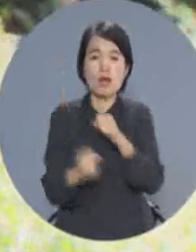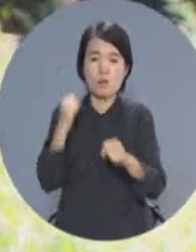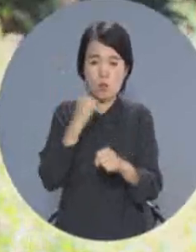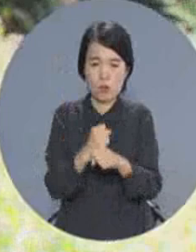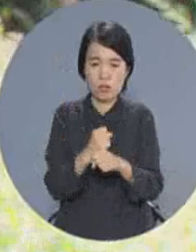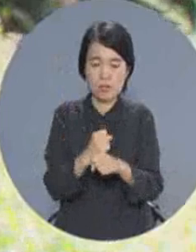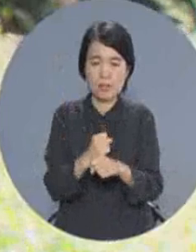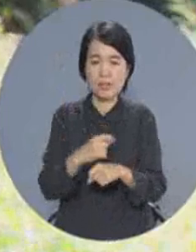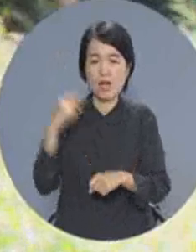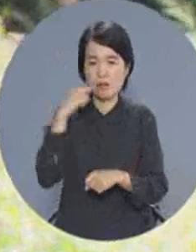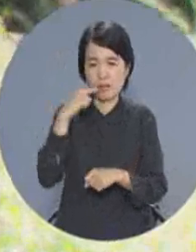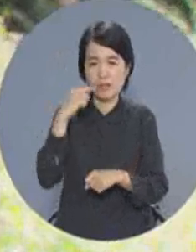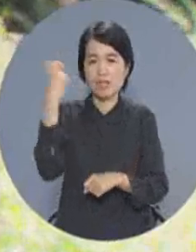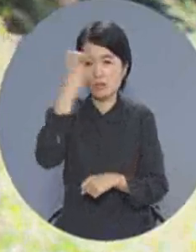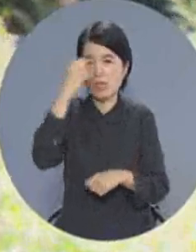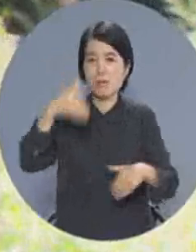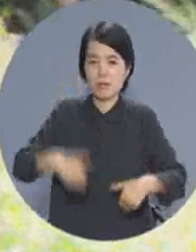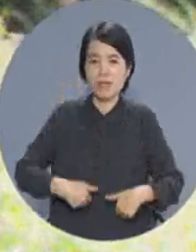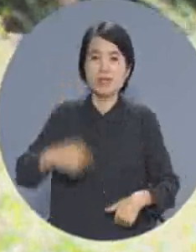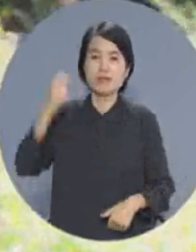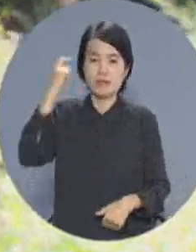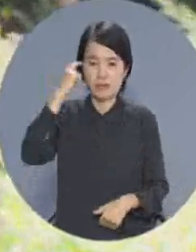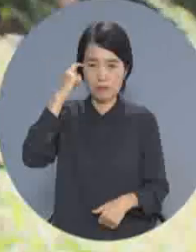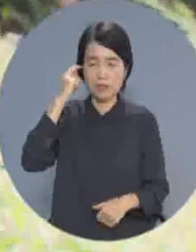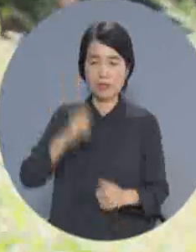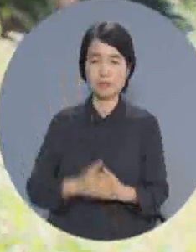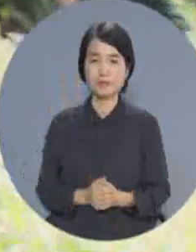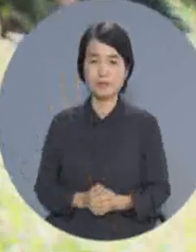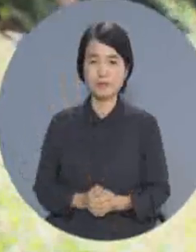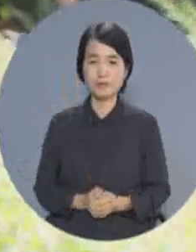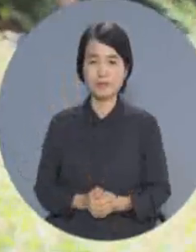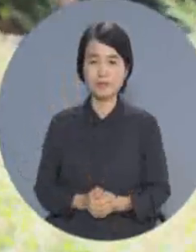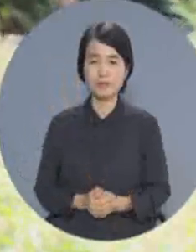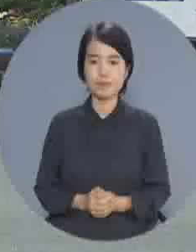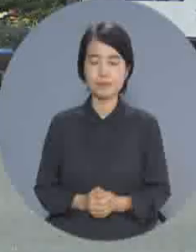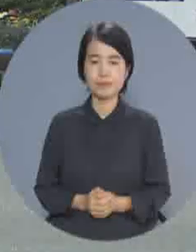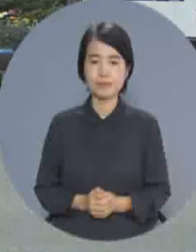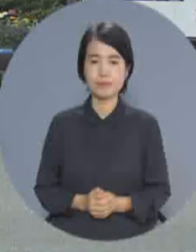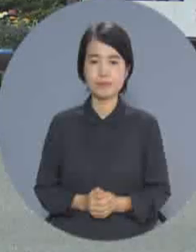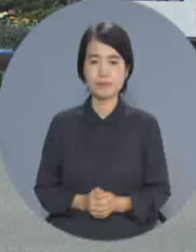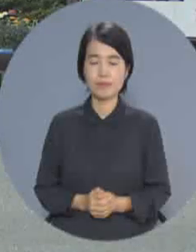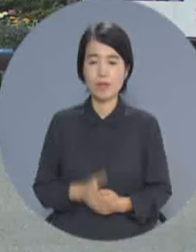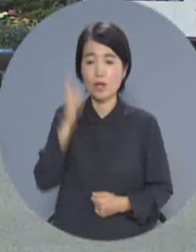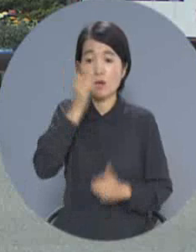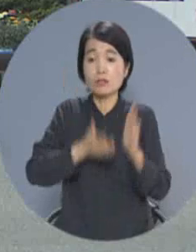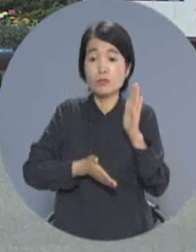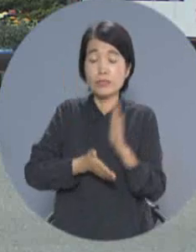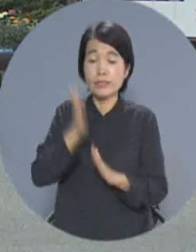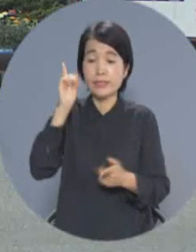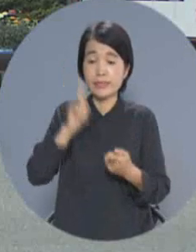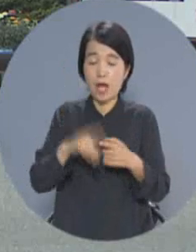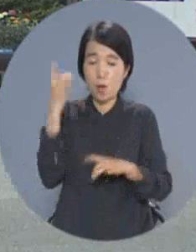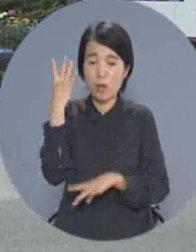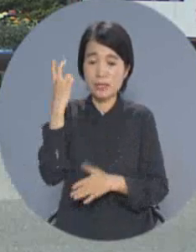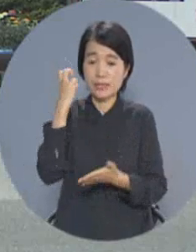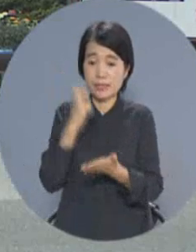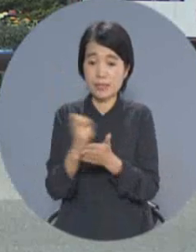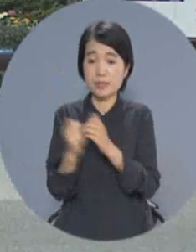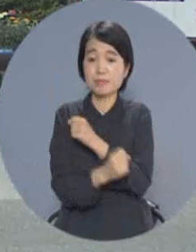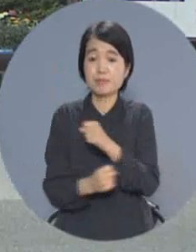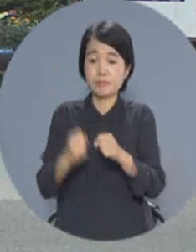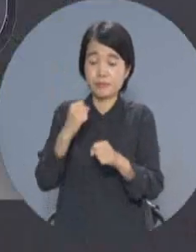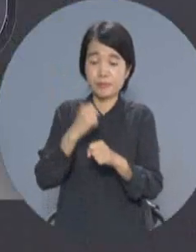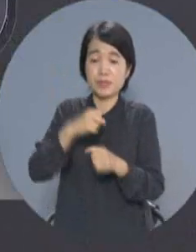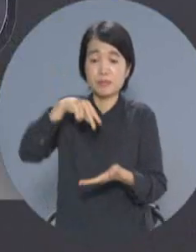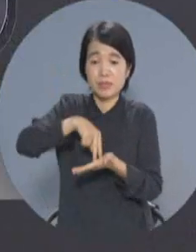원상 회복됐는지 엄정하게 조사해야 한다고 생각합니다. 여수시는 이에 대해 원칙적인 입장을 보이고